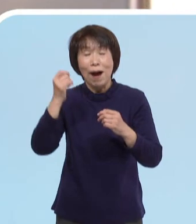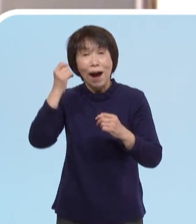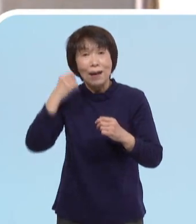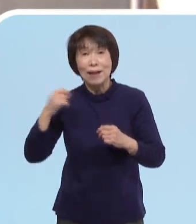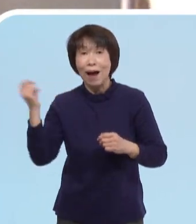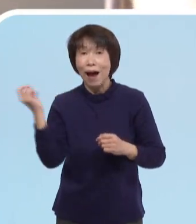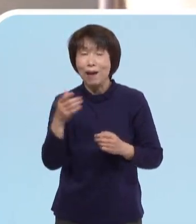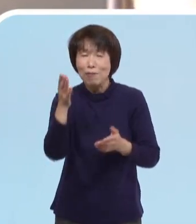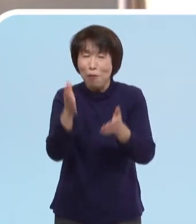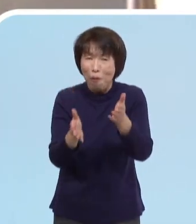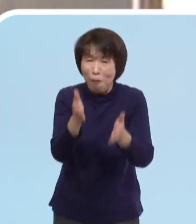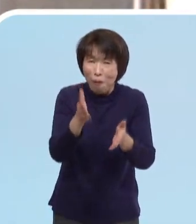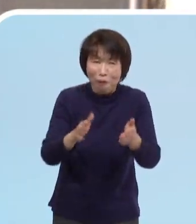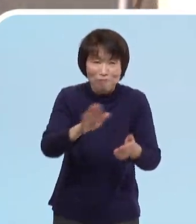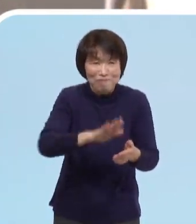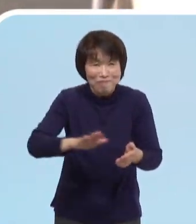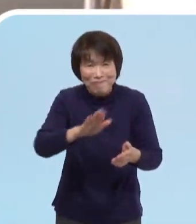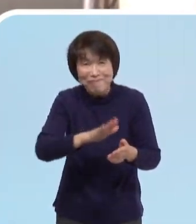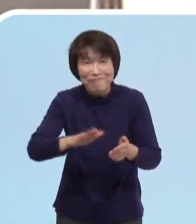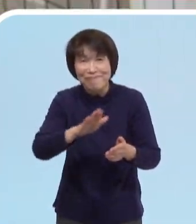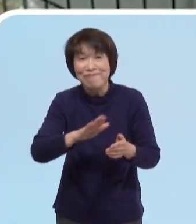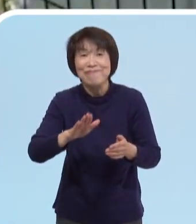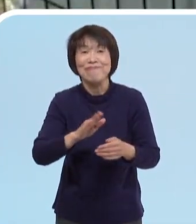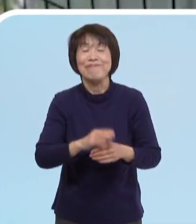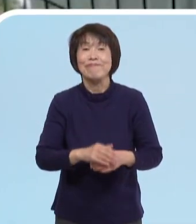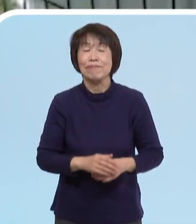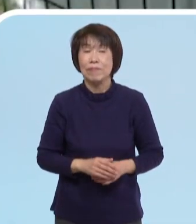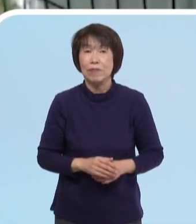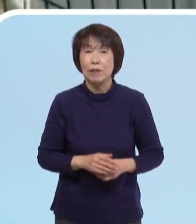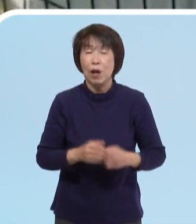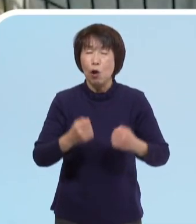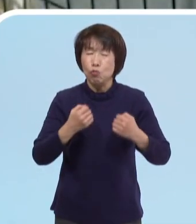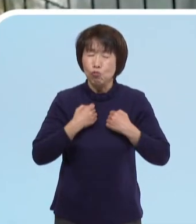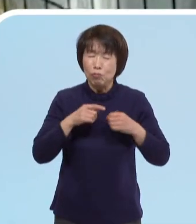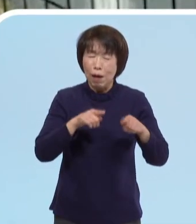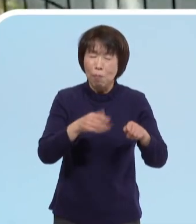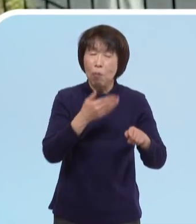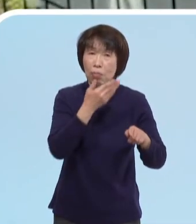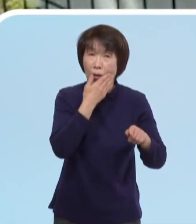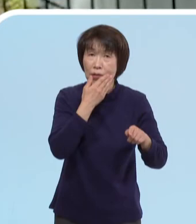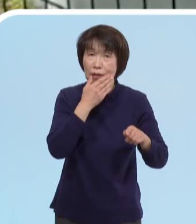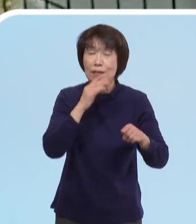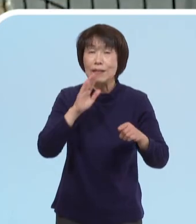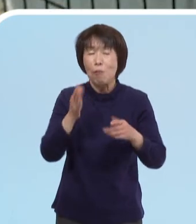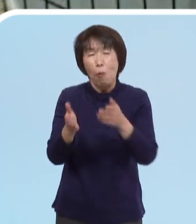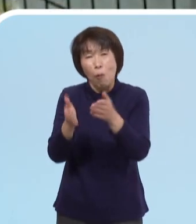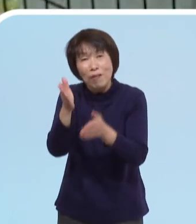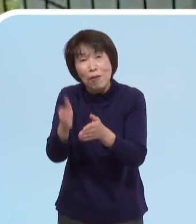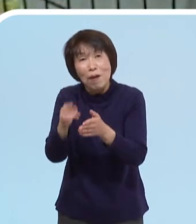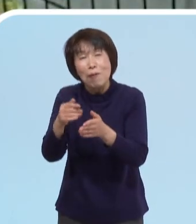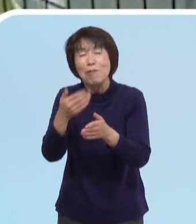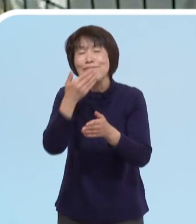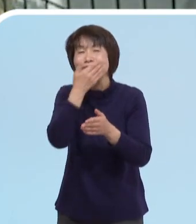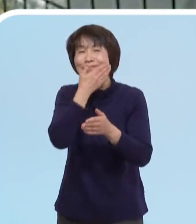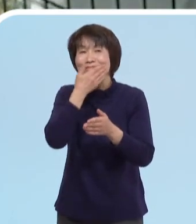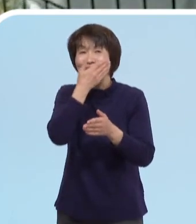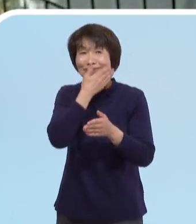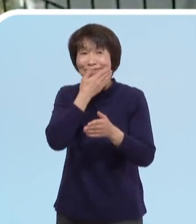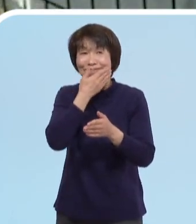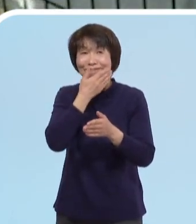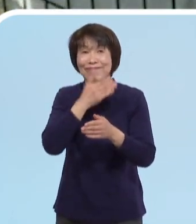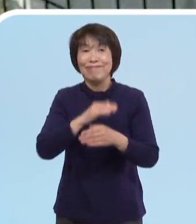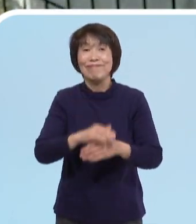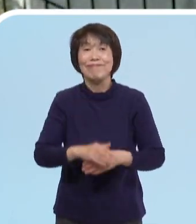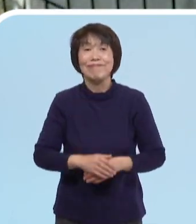し犬たちの世話をしています。訓練だけでなく、こうしたコミュニケーションもとても大切なんだそう